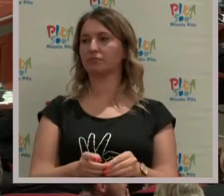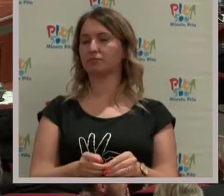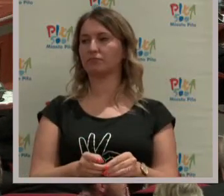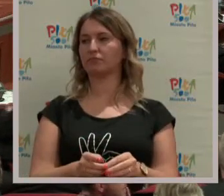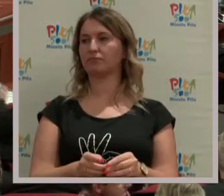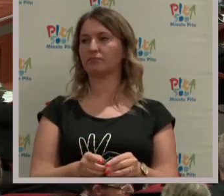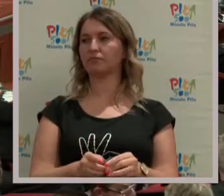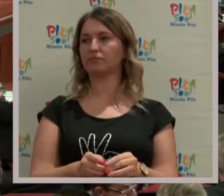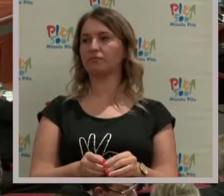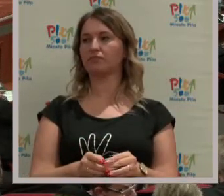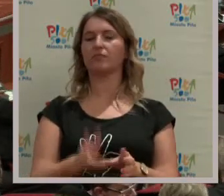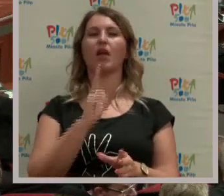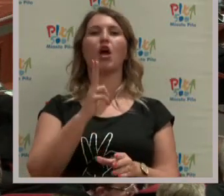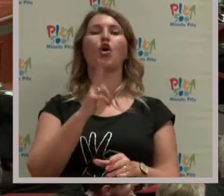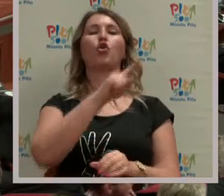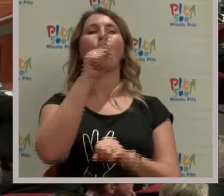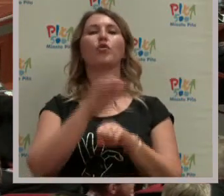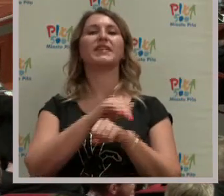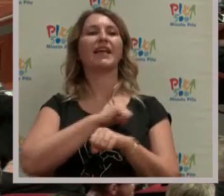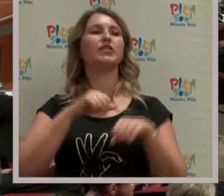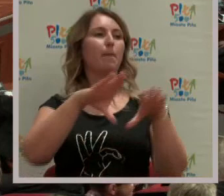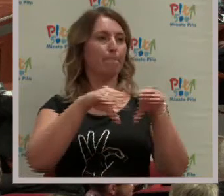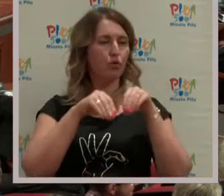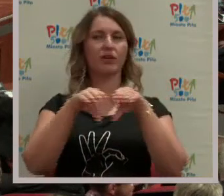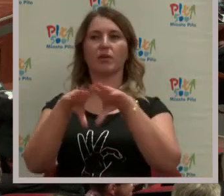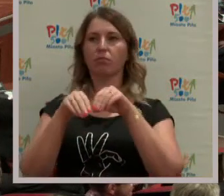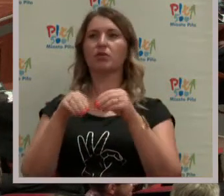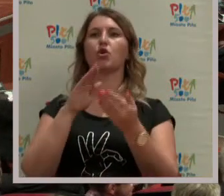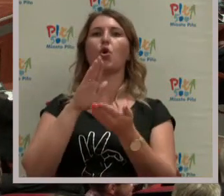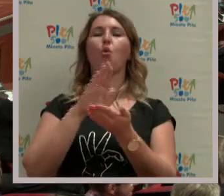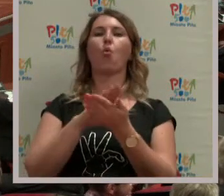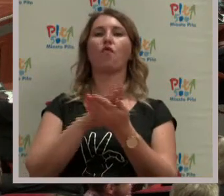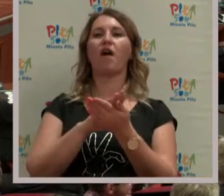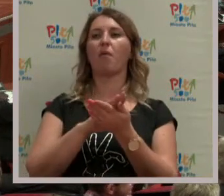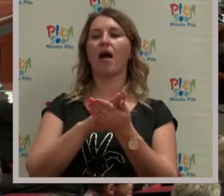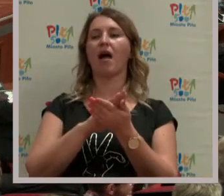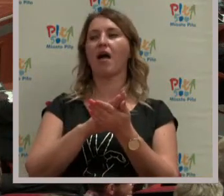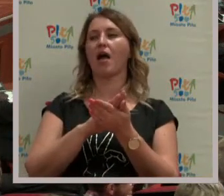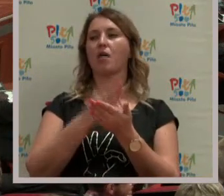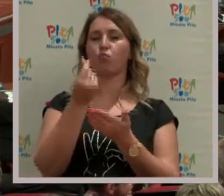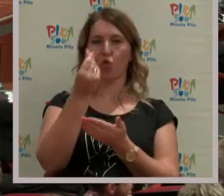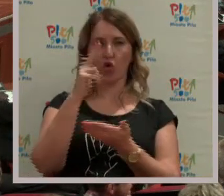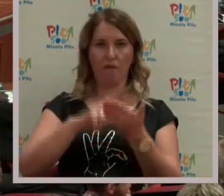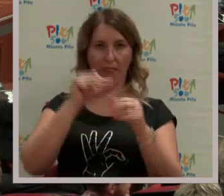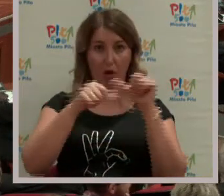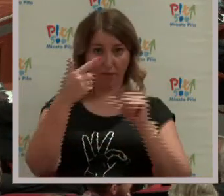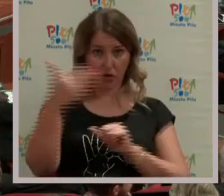kto z Pań i Panów Radnych jest za podjęciem uchwały Rady Miasta Piły w sprawie zmiany uchwały budżetowej na 2018 rok jest to